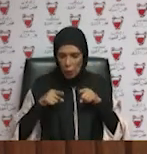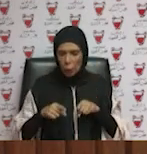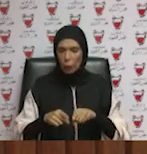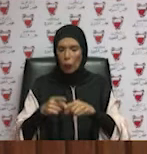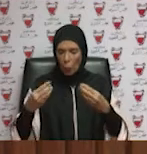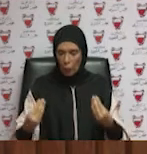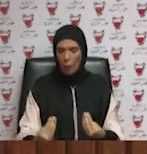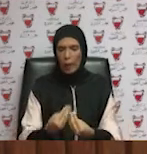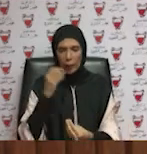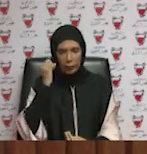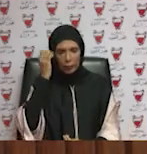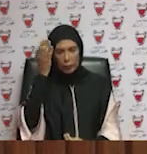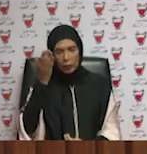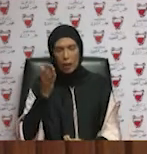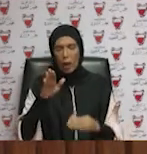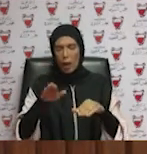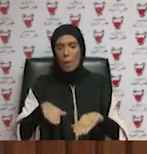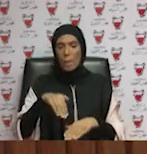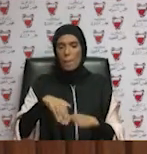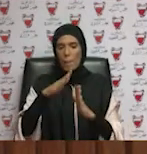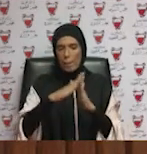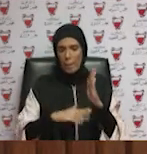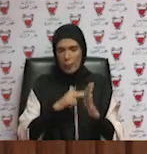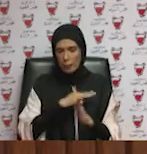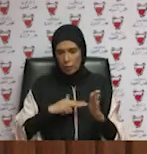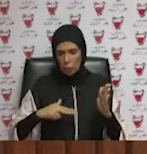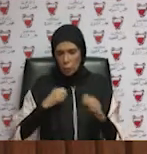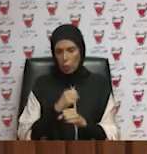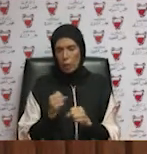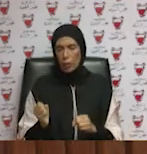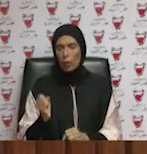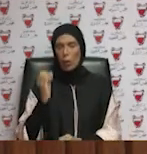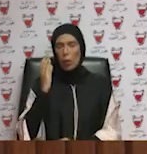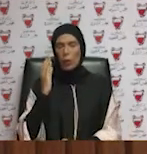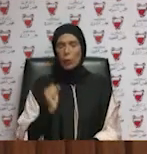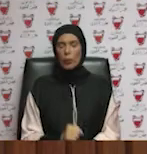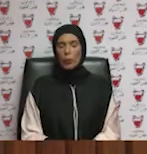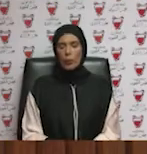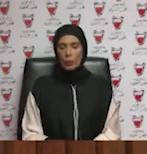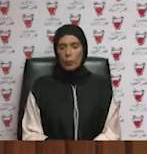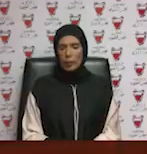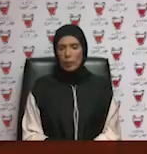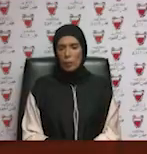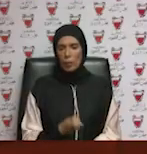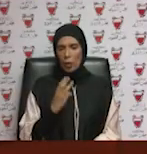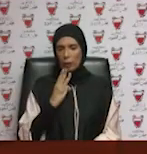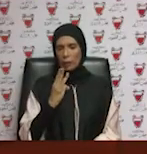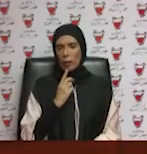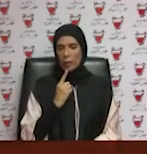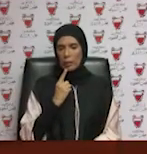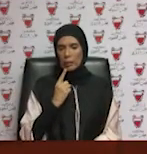اقتراح النواب وما بين نص المادة كما وردت في مشروع القانون، فقالوا